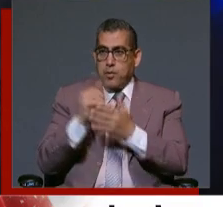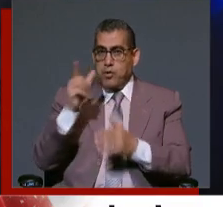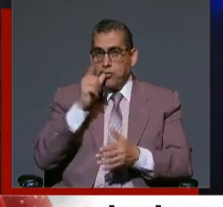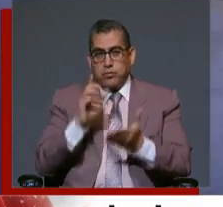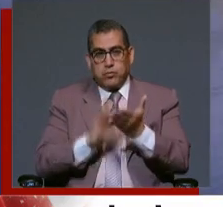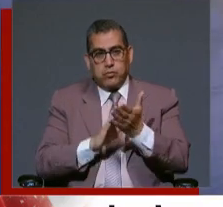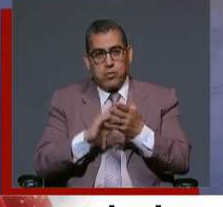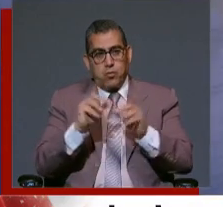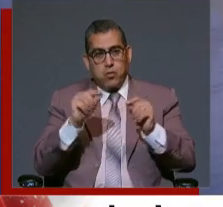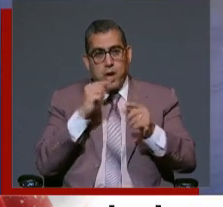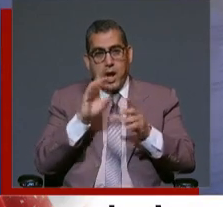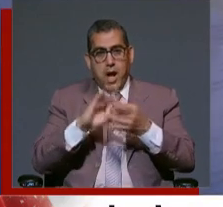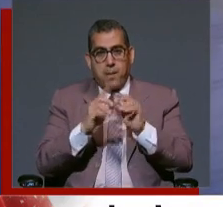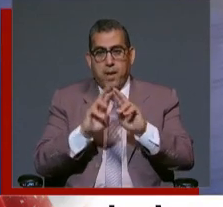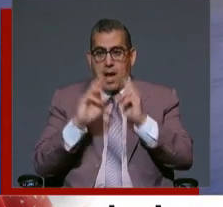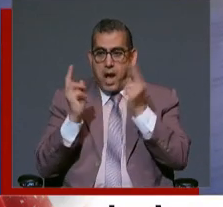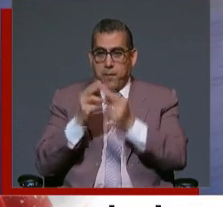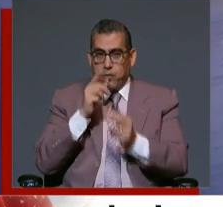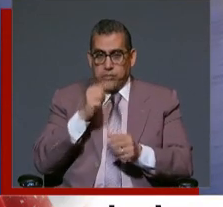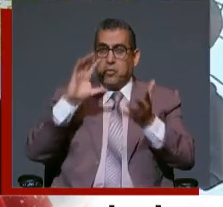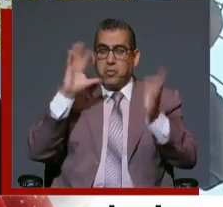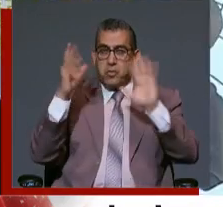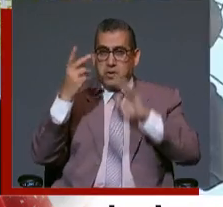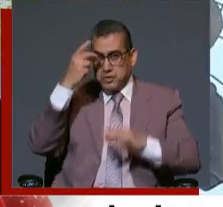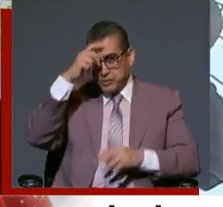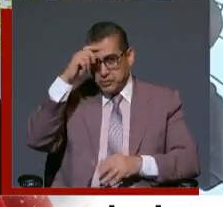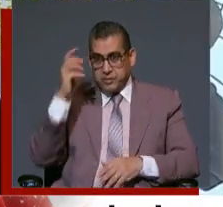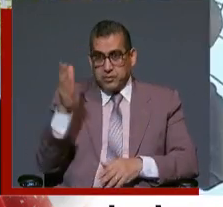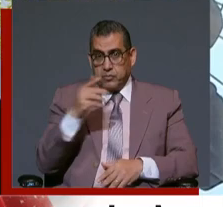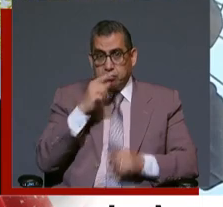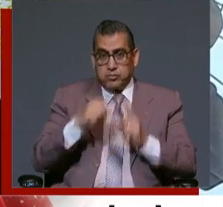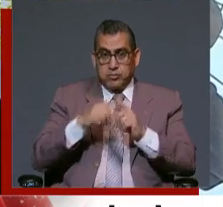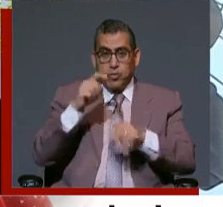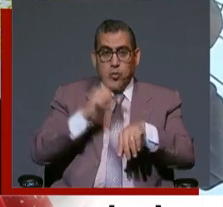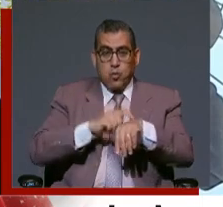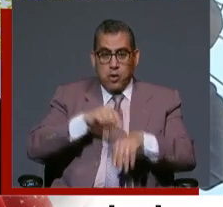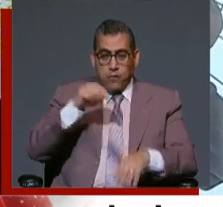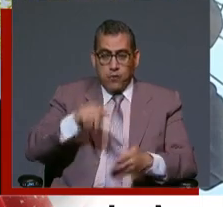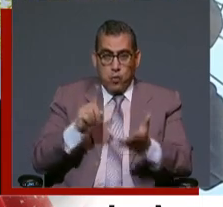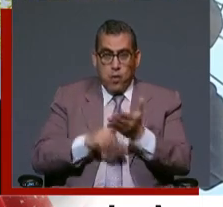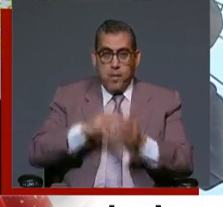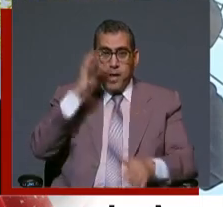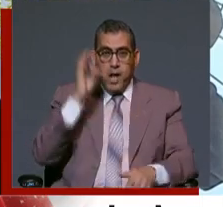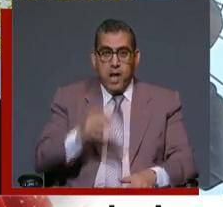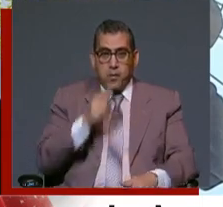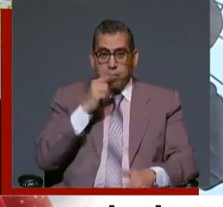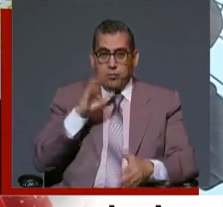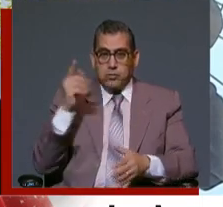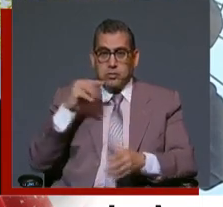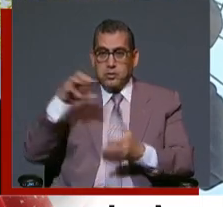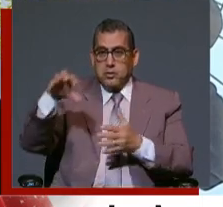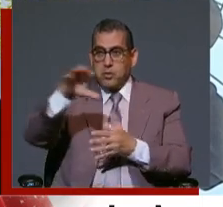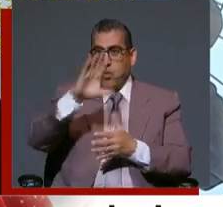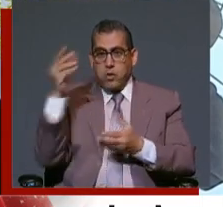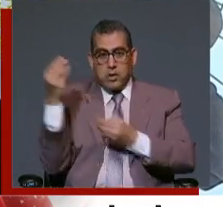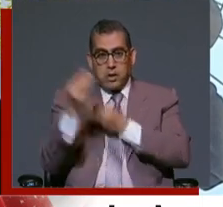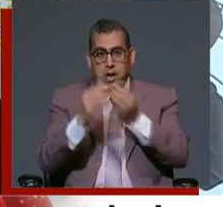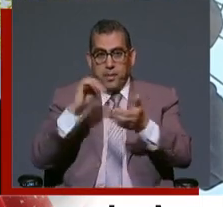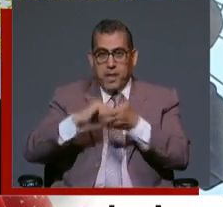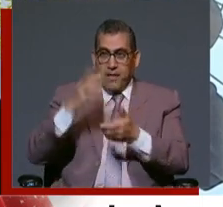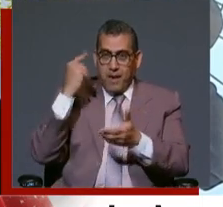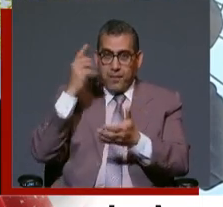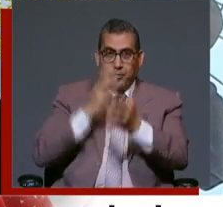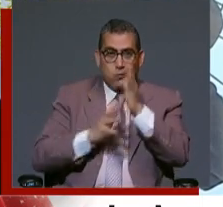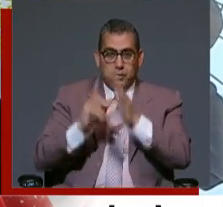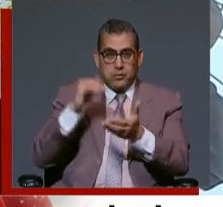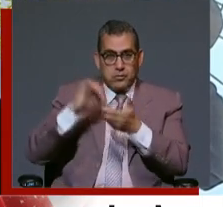الجمعية العامة للأمم المتحدة. وفي الوقت الذي يجب فيه على البلدان المتقدمة أن تفي بالتزاماتها